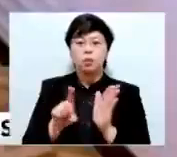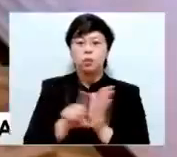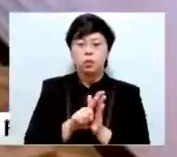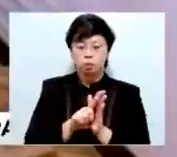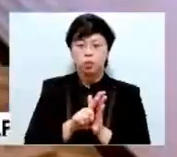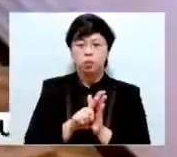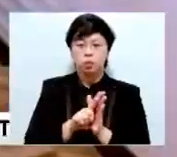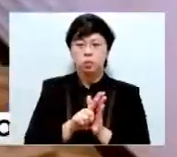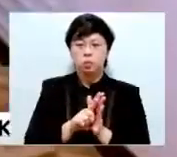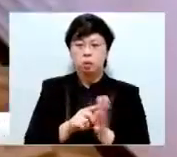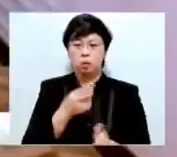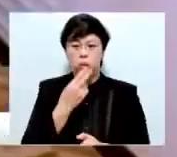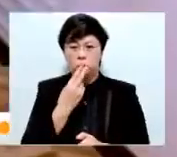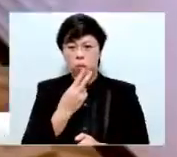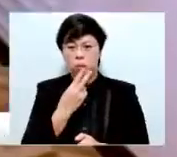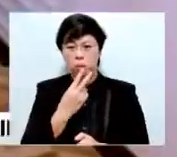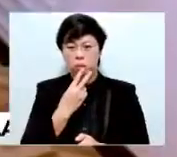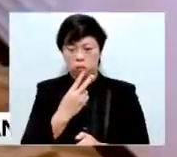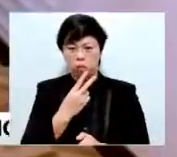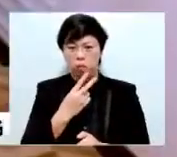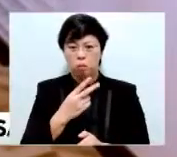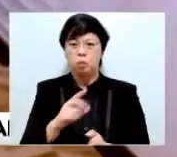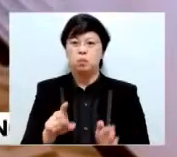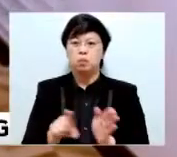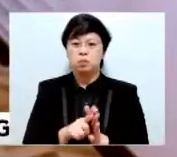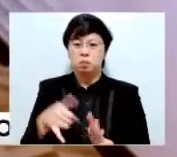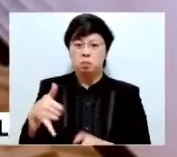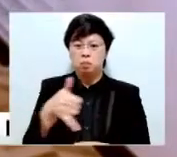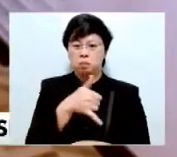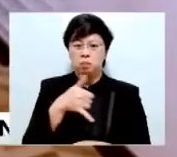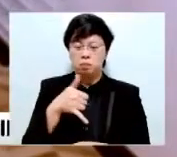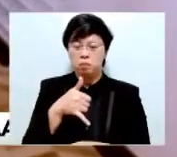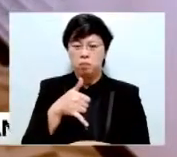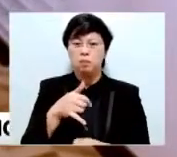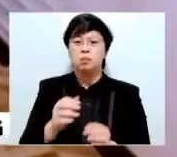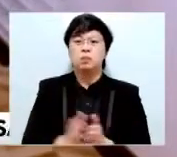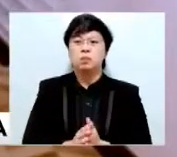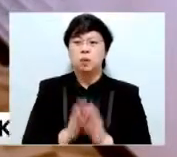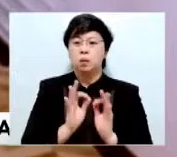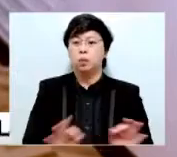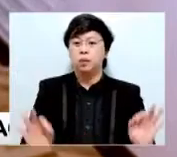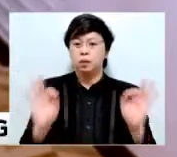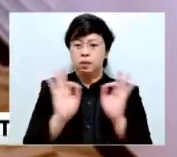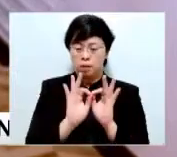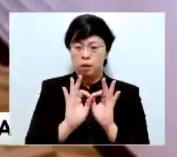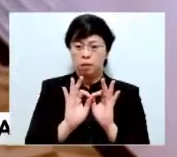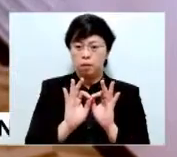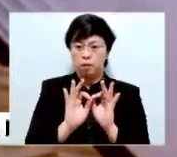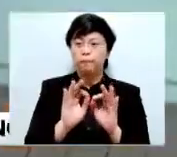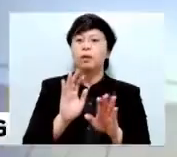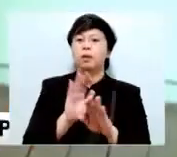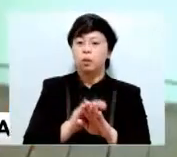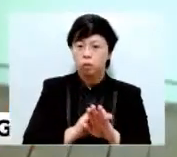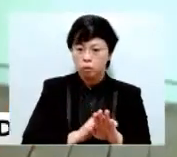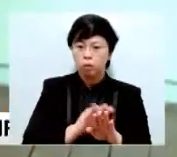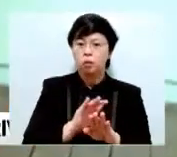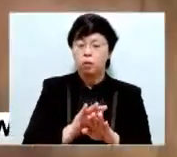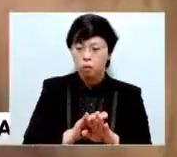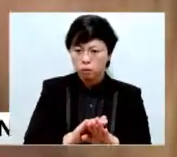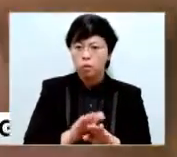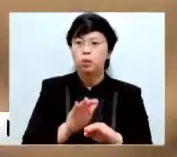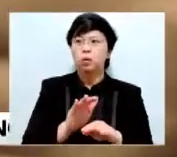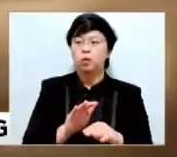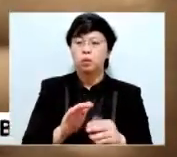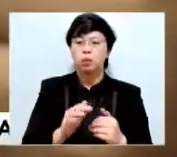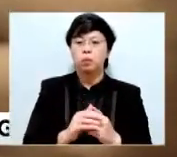lifestyle. Ang tamang sleeping habits at pagiging malinis sa sleeping environment ay susi rin sa komportable at mahimbing na pagtulog. Kung hindi pa po